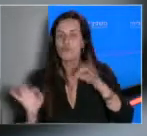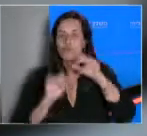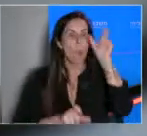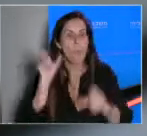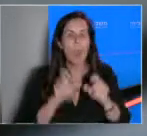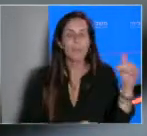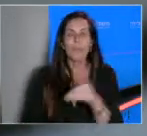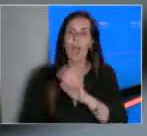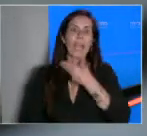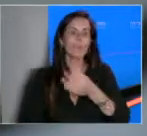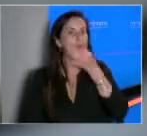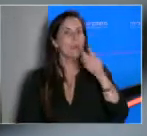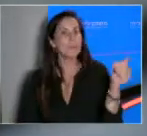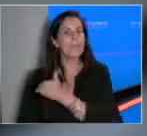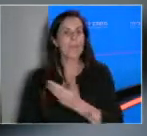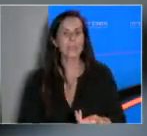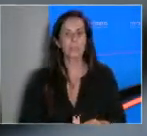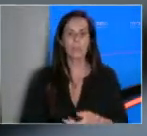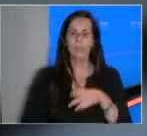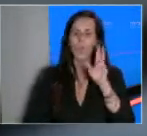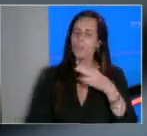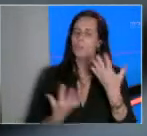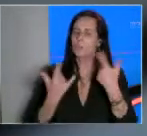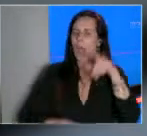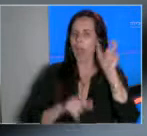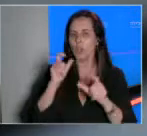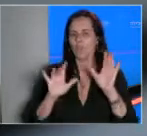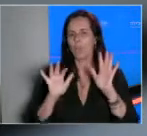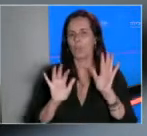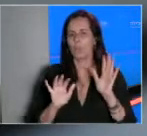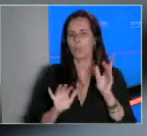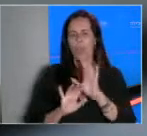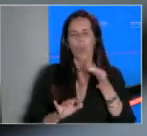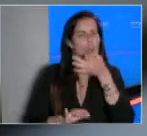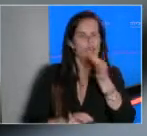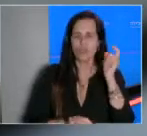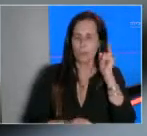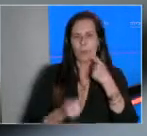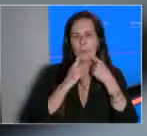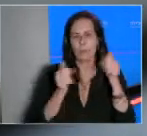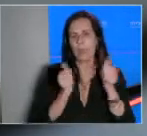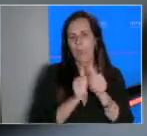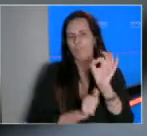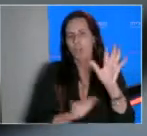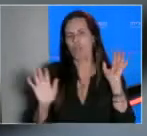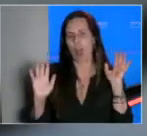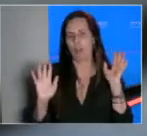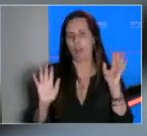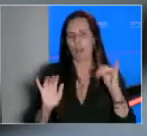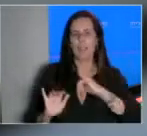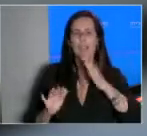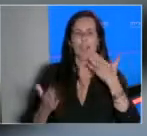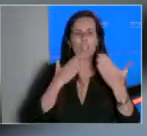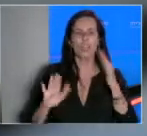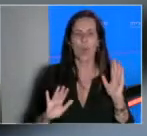אחד אחר, חוץ מאתיופים, מה הם נכנסים? יש לי כמות אנשים, איקס לקהל, לא שאלתי אותה, שמעתי אותה מדברת עם חבר שלה, ומתעניינת